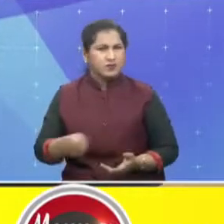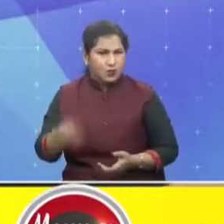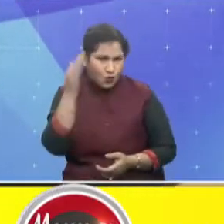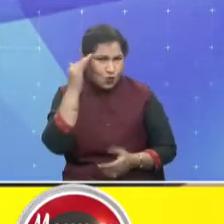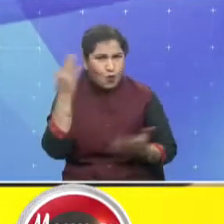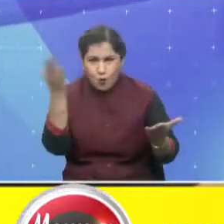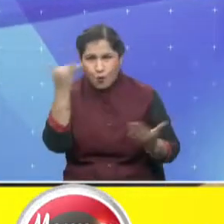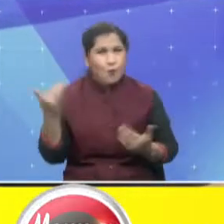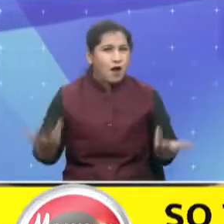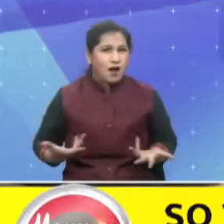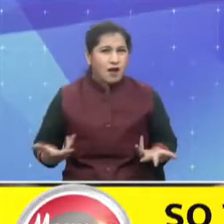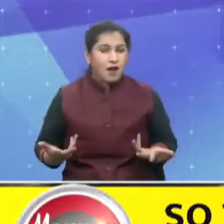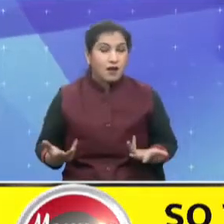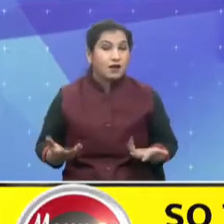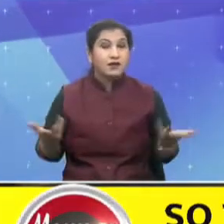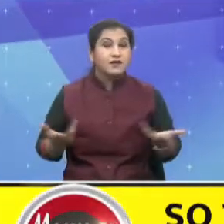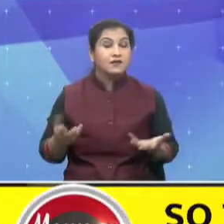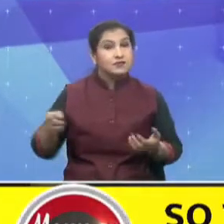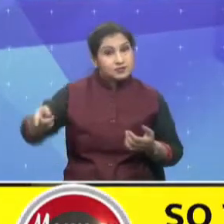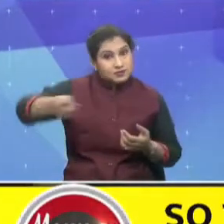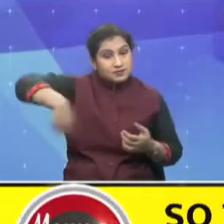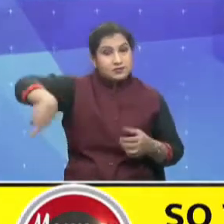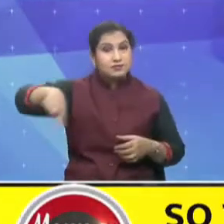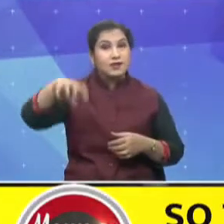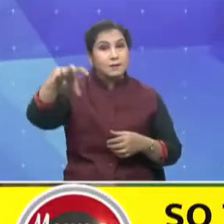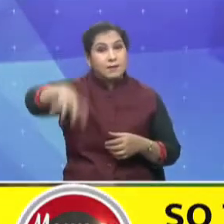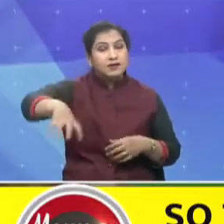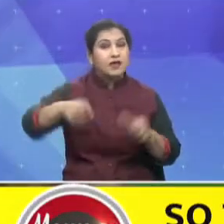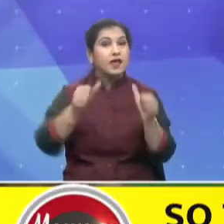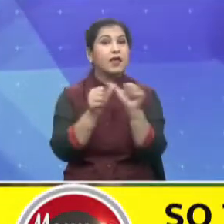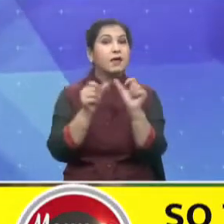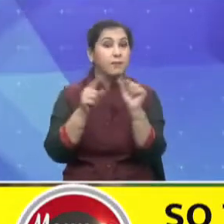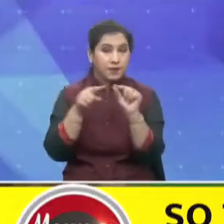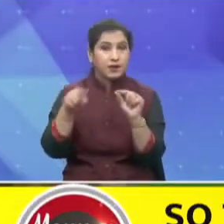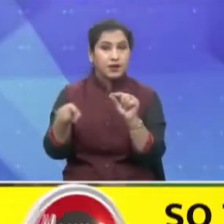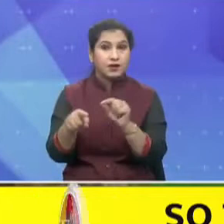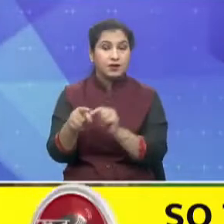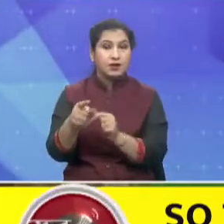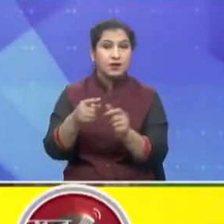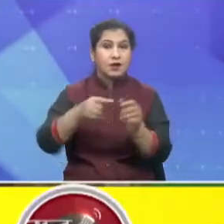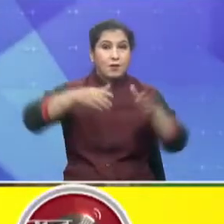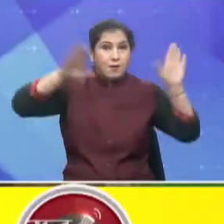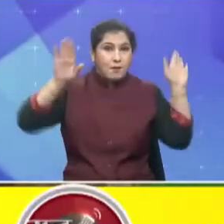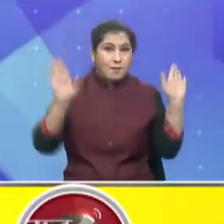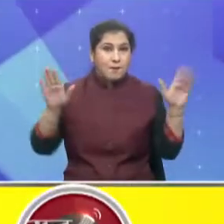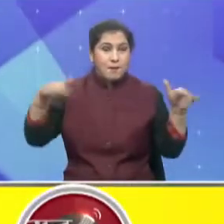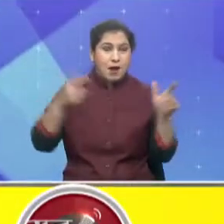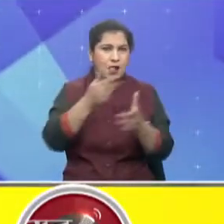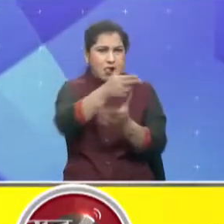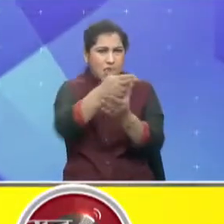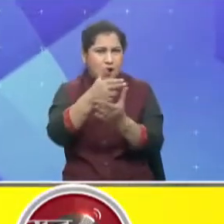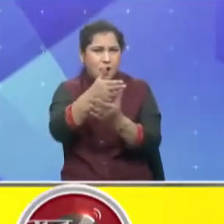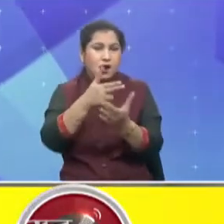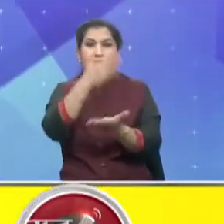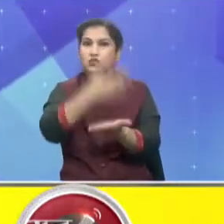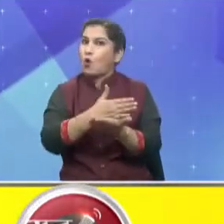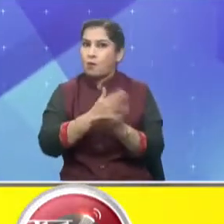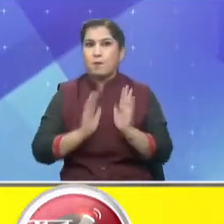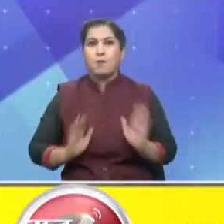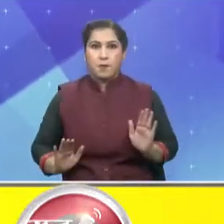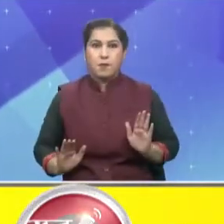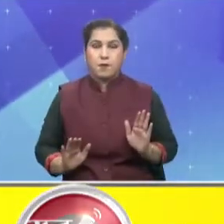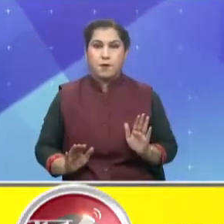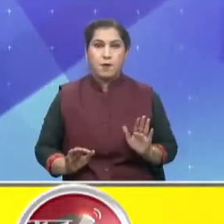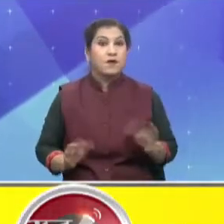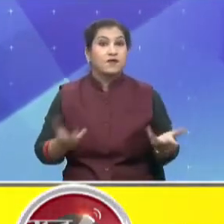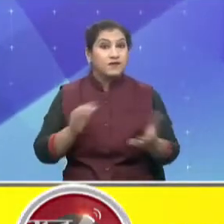हैं क्यों? ताकि अरुणाचल प्रदेश में पक्षियों का अंधाधुंध शिकार रुक सके।